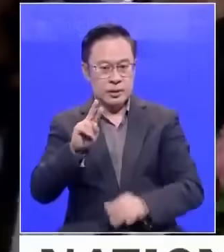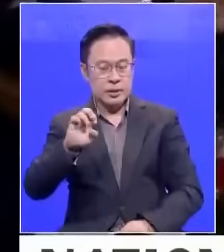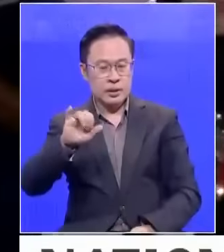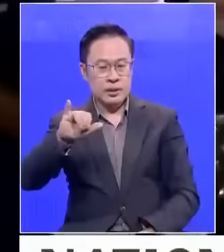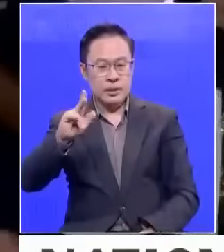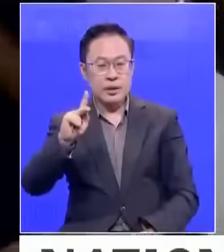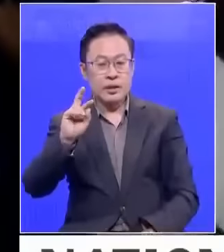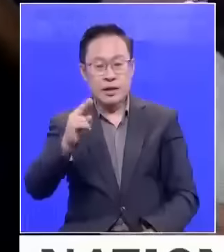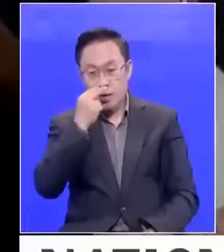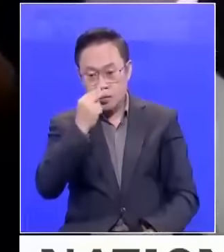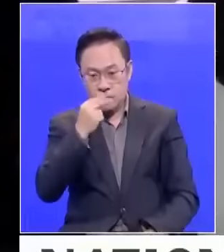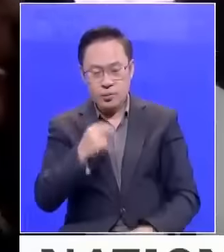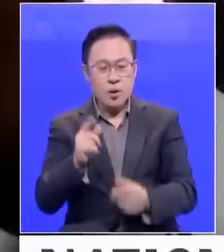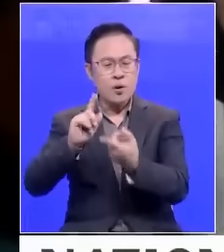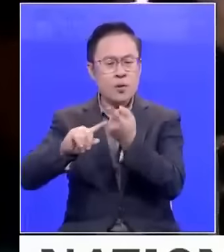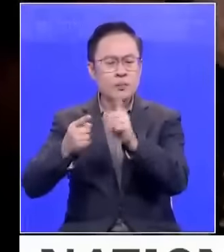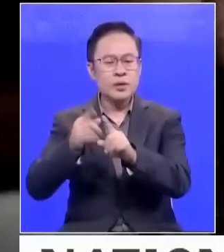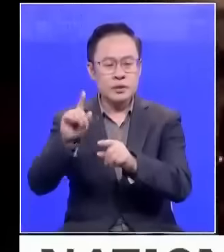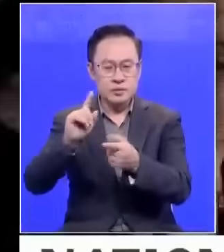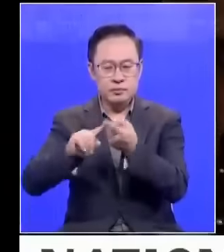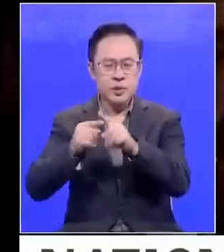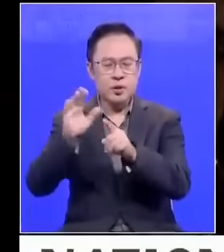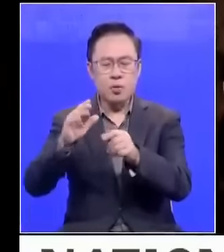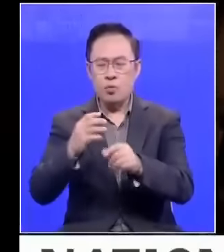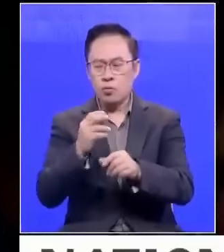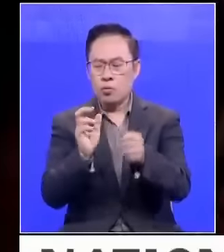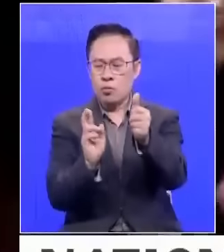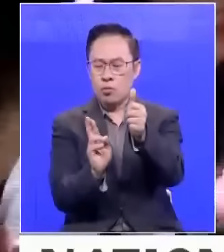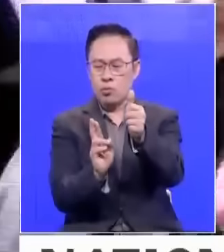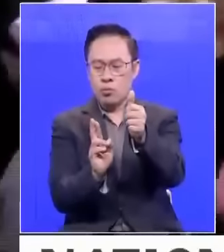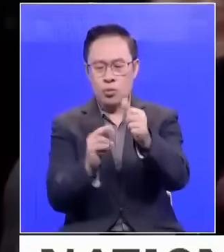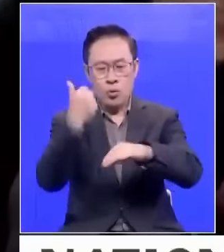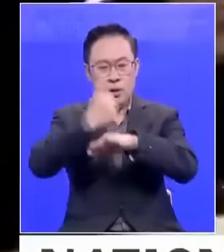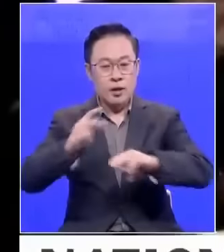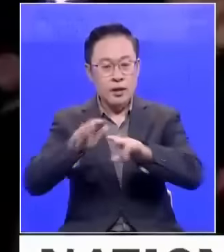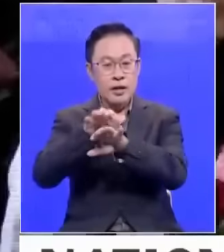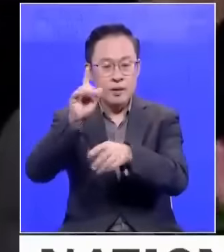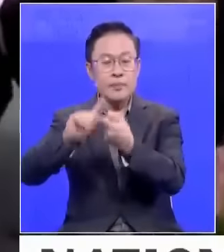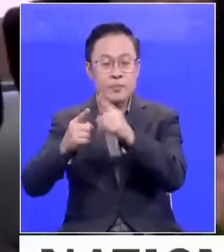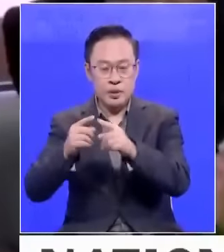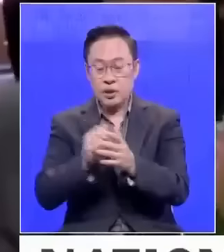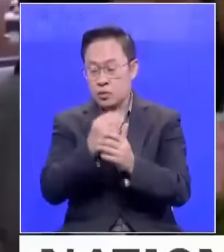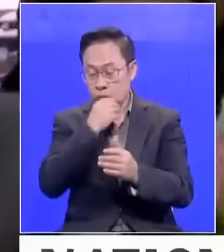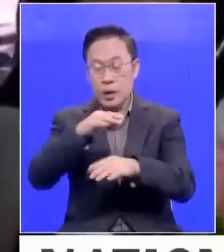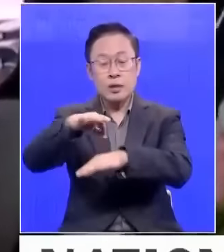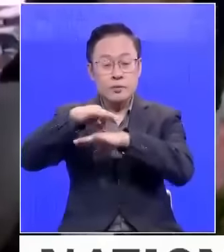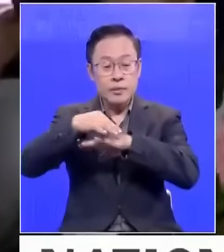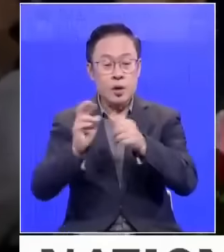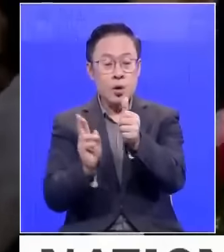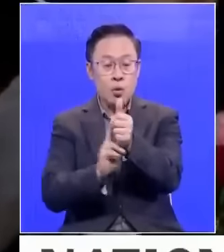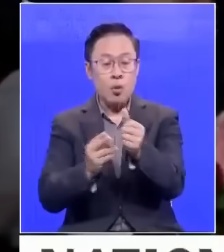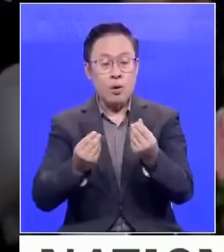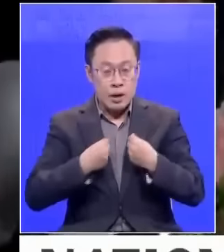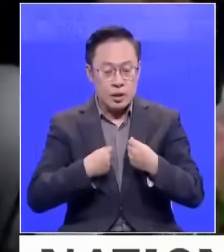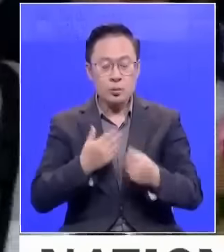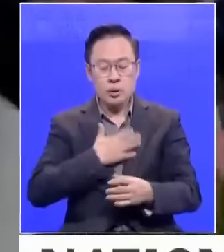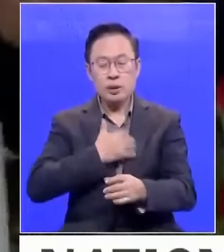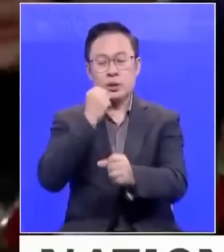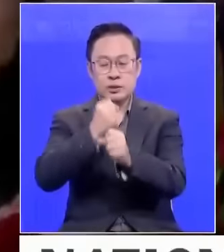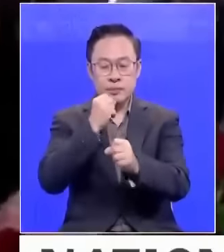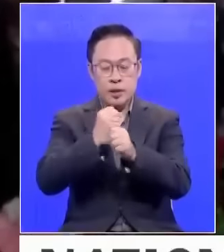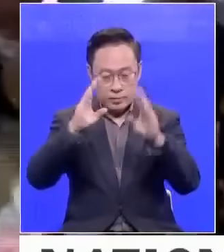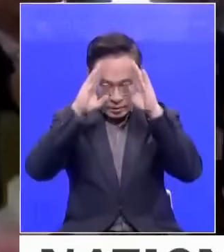าที่นี้ก็จะทำให้ดีที่สุดและตามที่เขาให้โอกาสนะครับจะทำหน้าที่เป็นประโยชน์กับประชาชนไม่ว่าจะทางตรงทางอ้อมไม่ว่าจะเห็